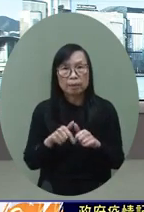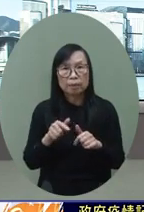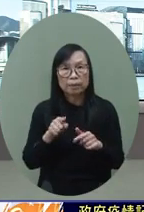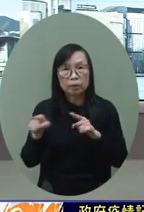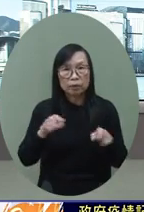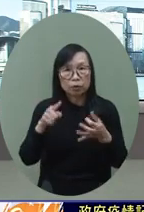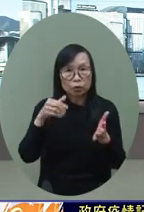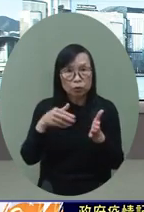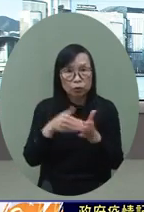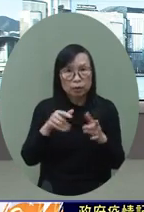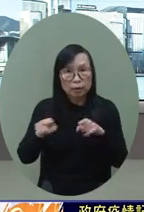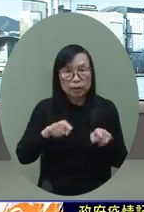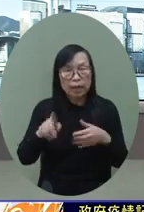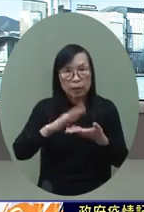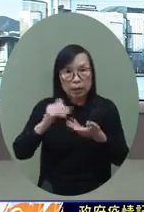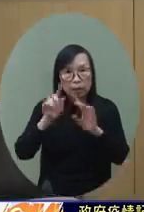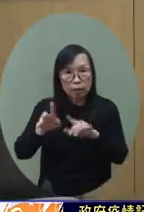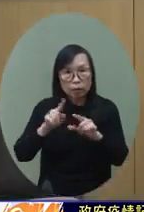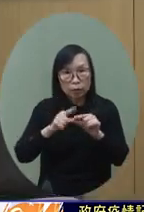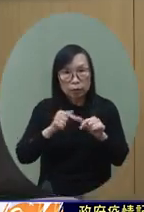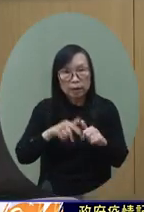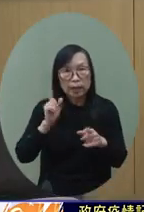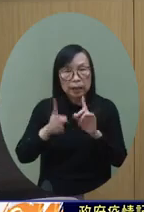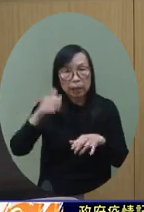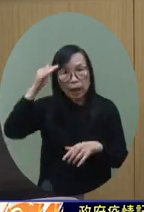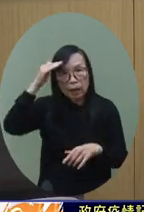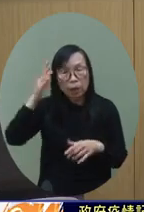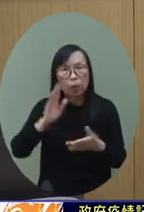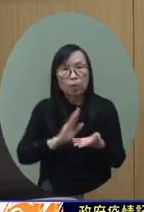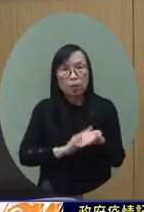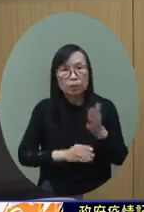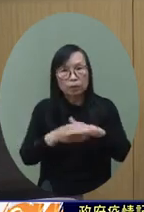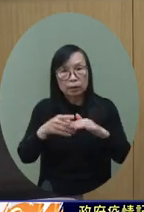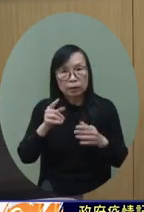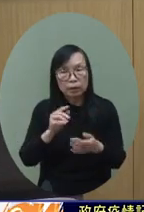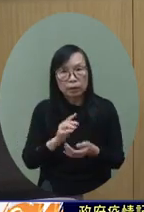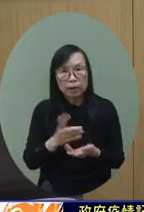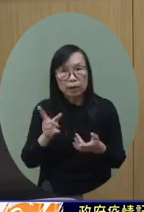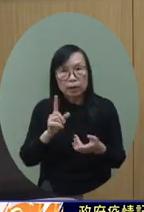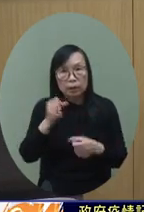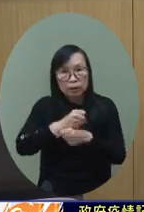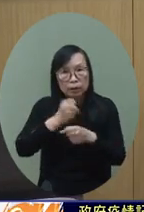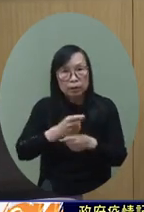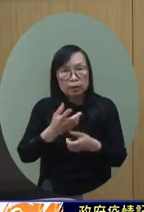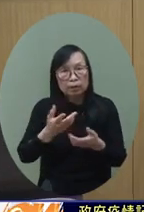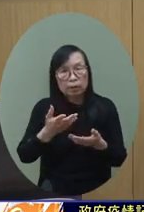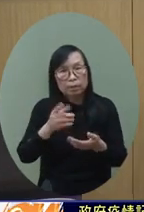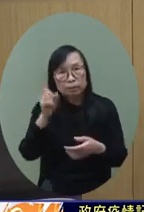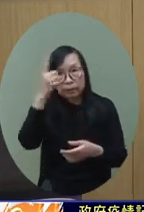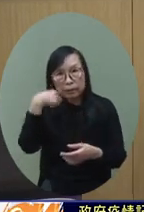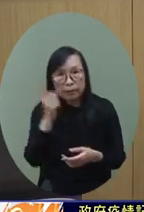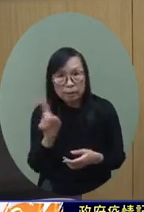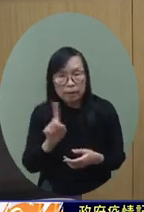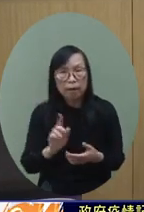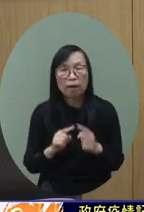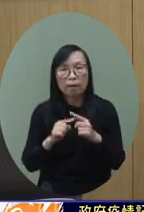會係衞生防護中心啊、紀律部隊嘅人啦、啊，定係邊啲人咧？嗰、那個職級係乜嘢職級嘅人咧？咁同